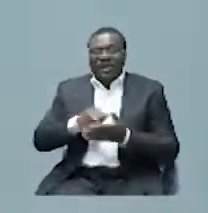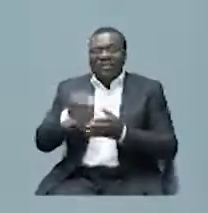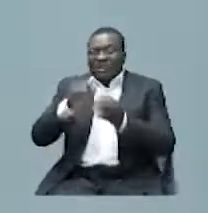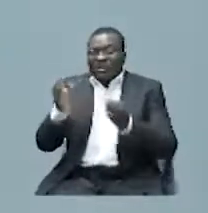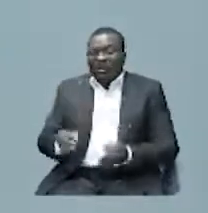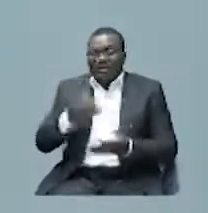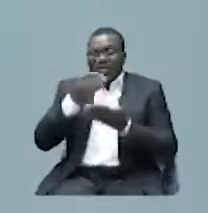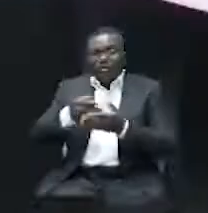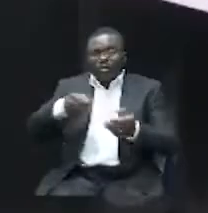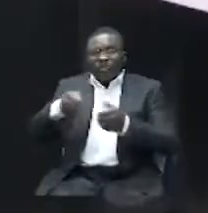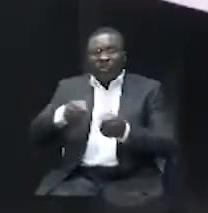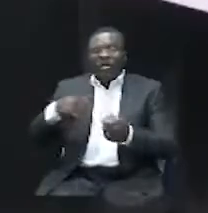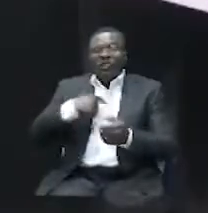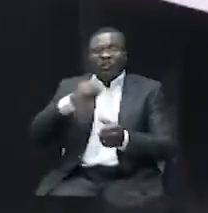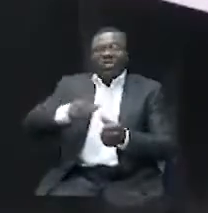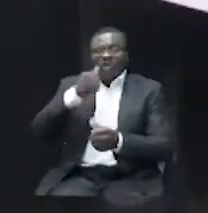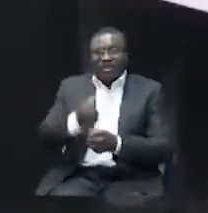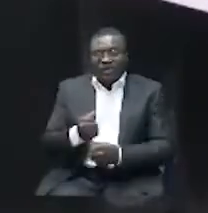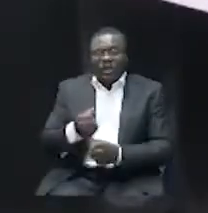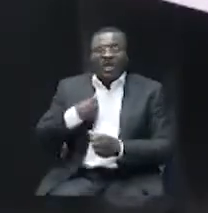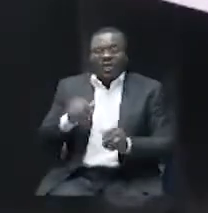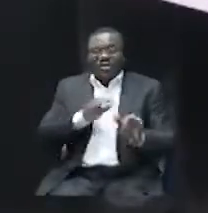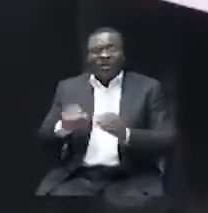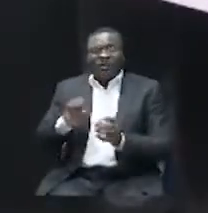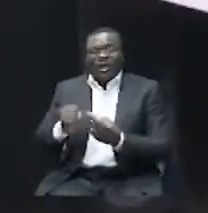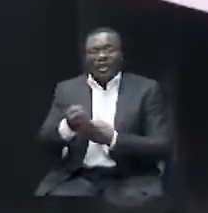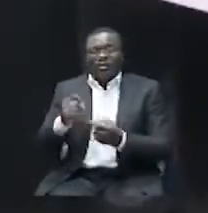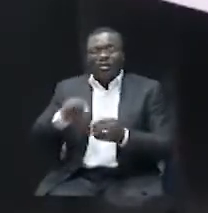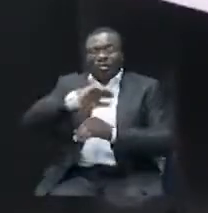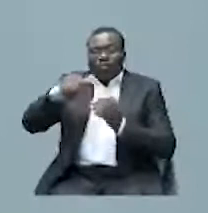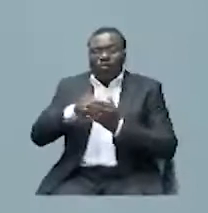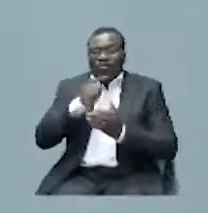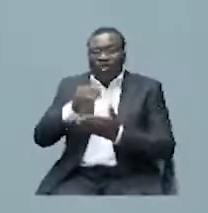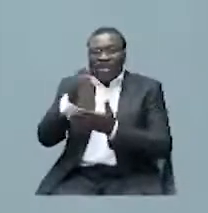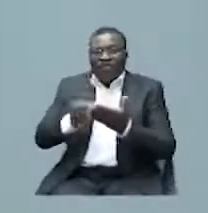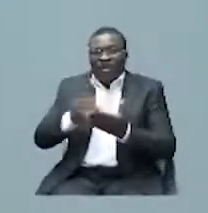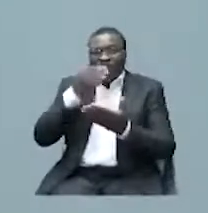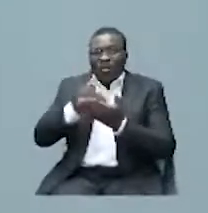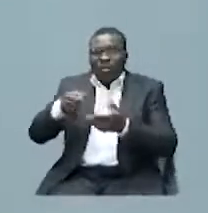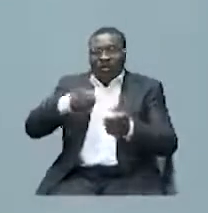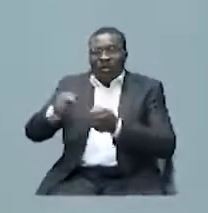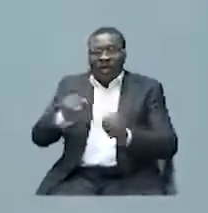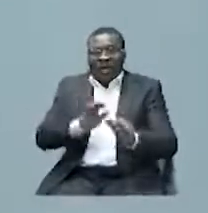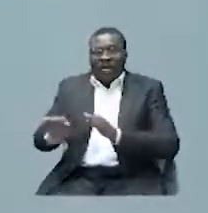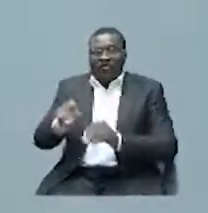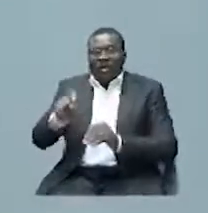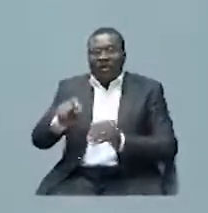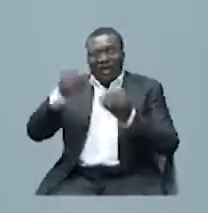de bonne gouvernance, nous allons l'instaurer et nous allons faire la somme de tout ce qui est facteur de bonne gouvernance afin que